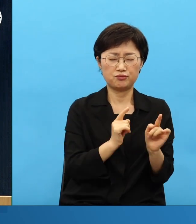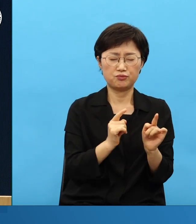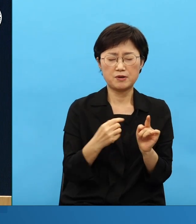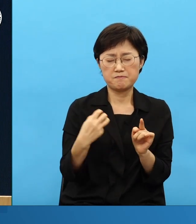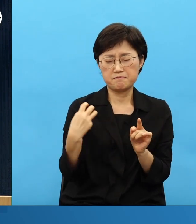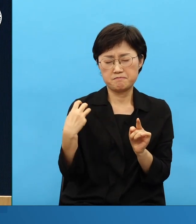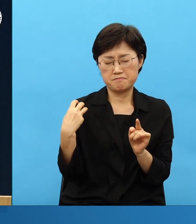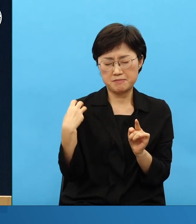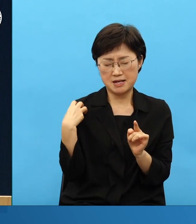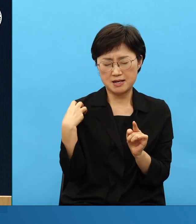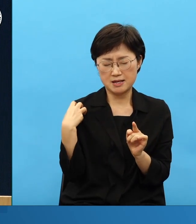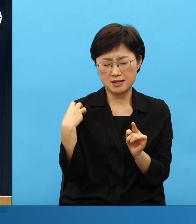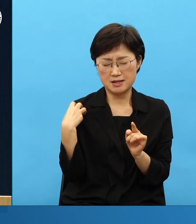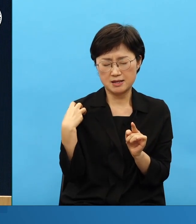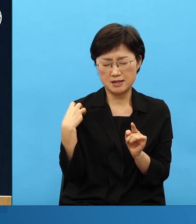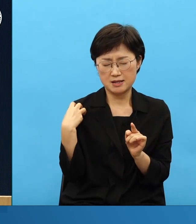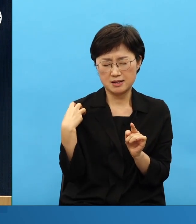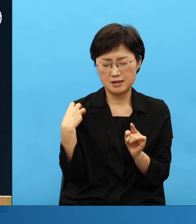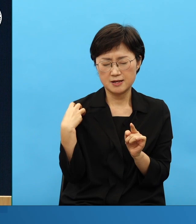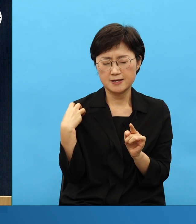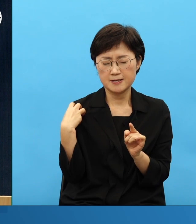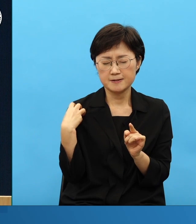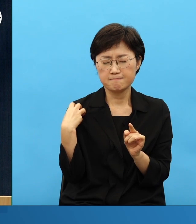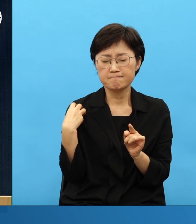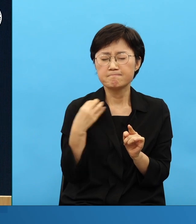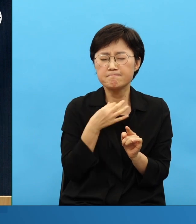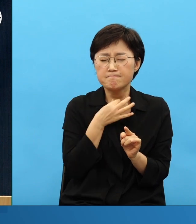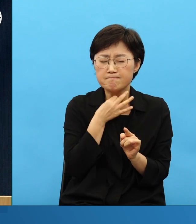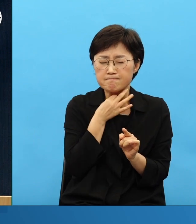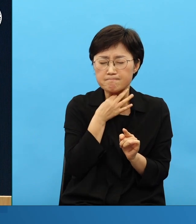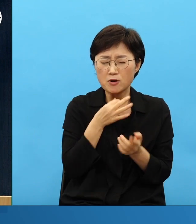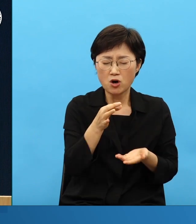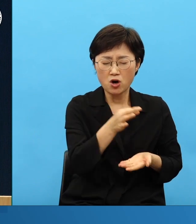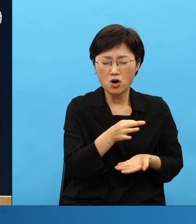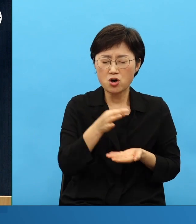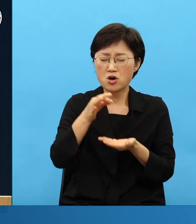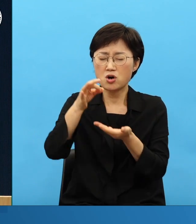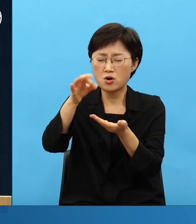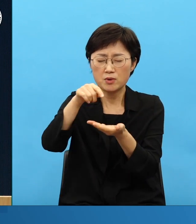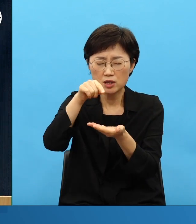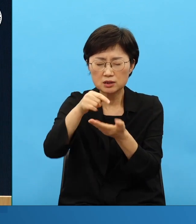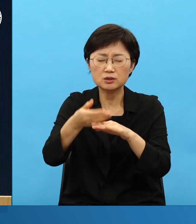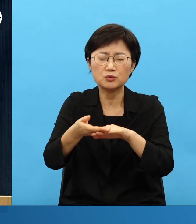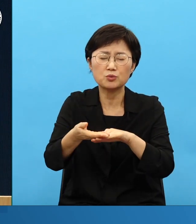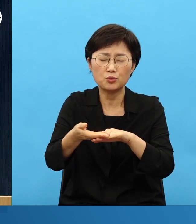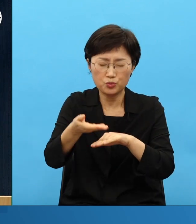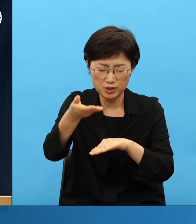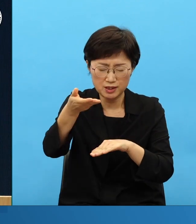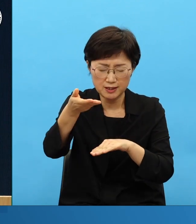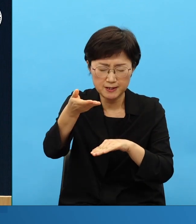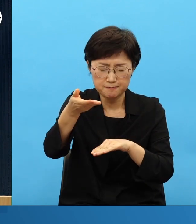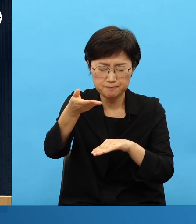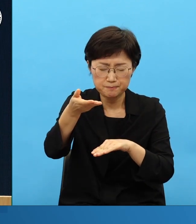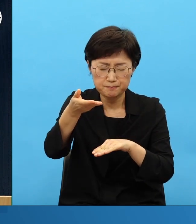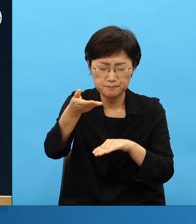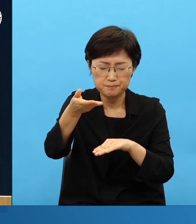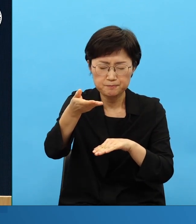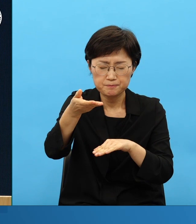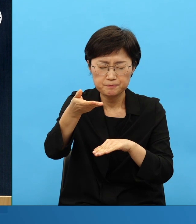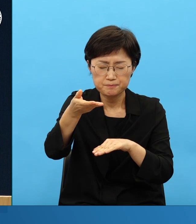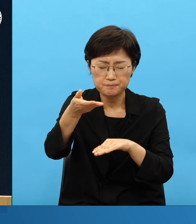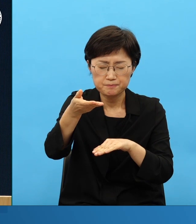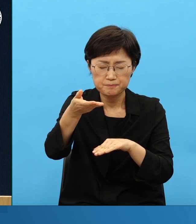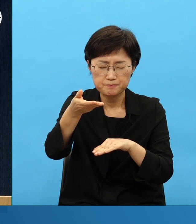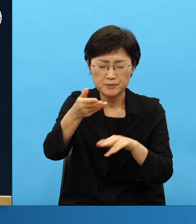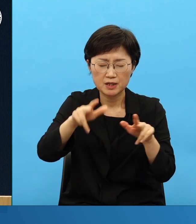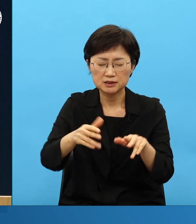모든 사람들이 드린 예물 위에 and especially upon the offering given by all of these believers to save the economy of light and the economy of the